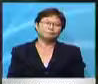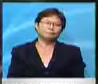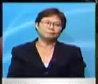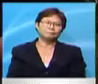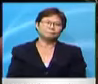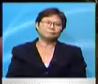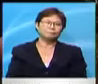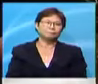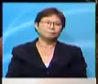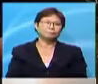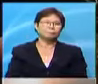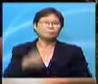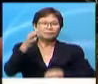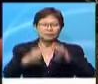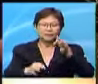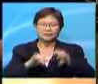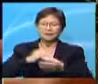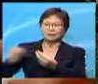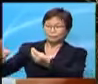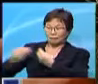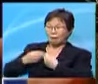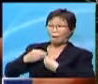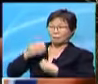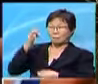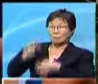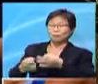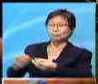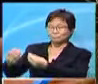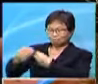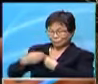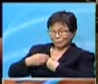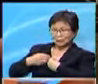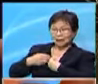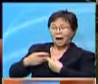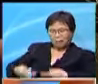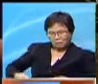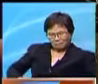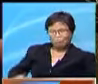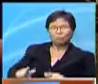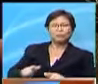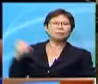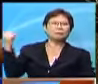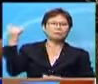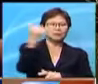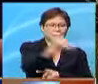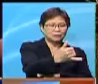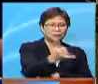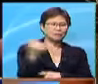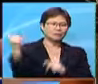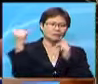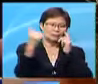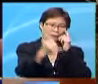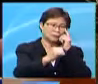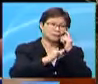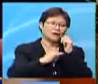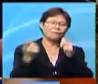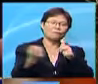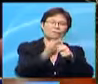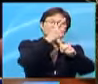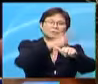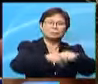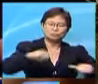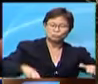berkenaan kiranya saya diberi izin untuk pergi ke lapangan Pertamanya saya akan